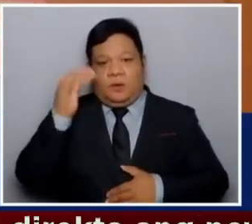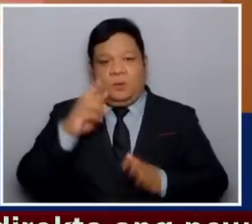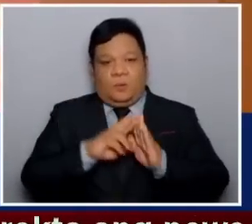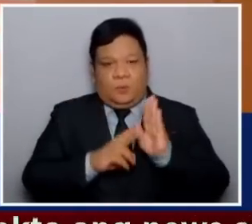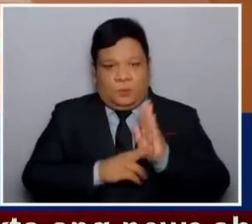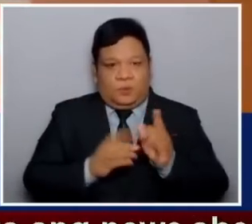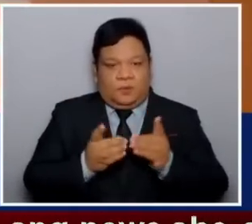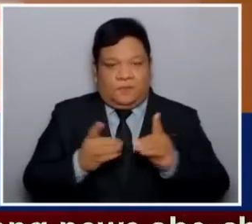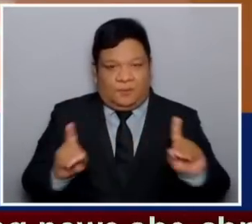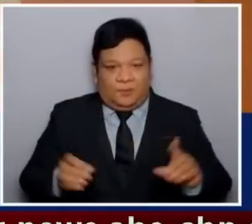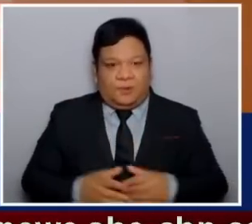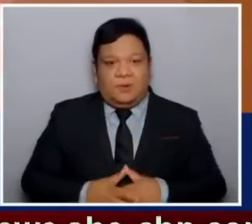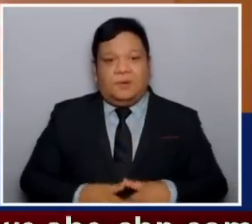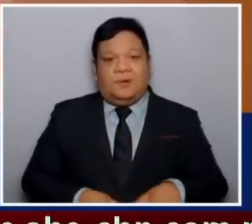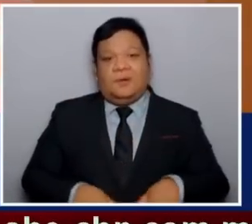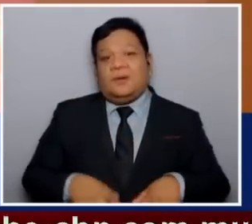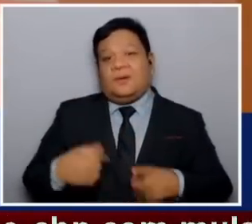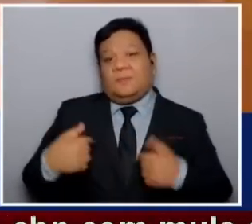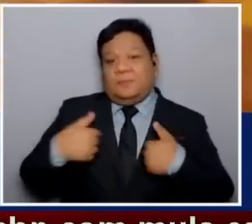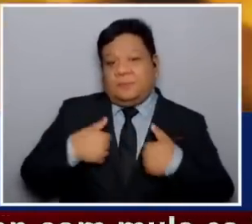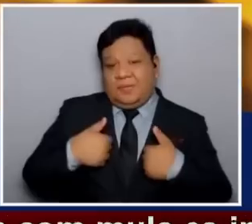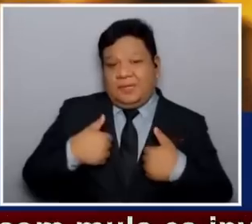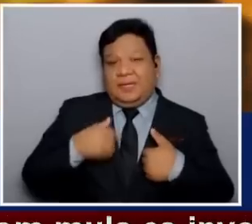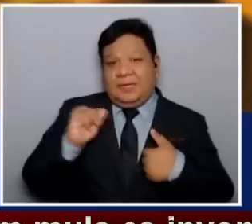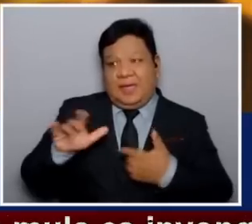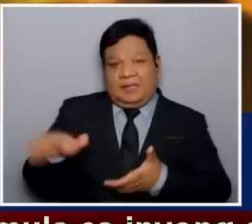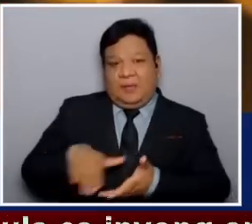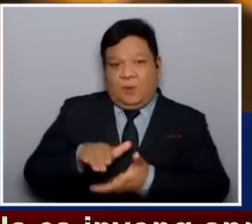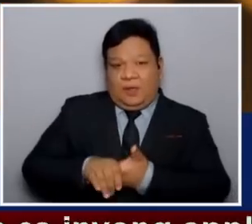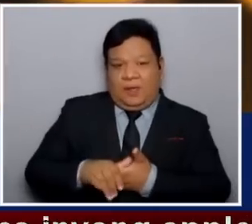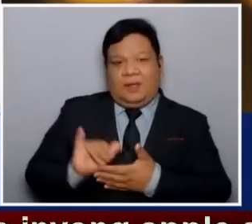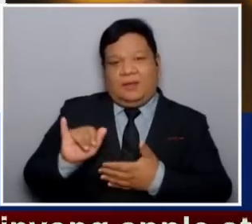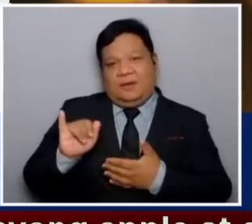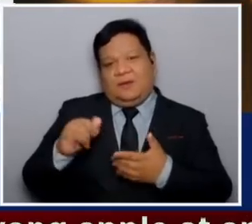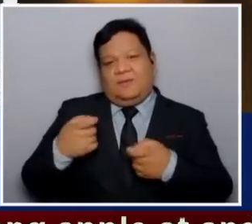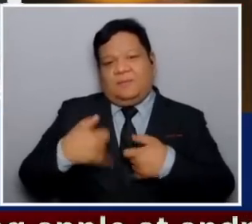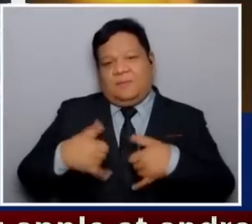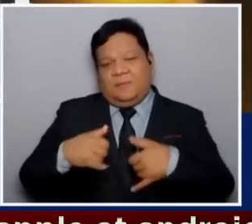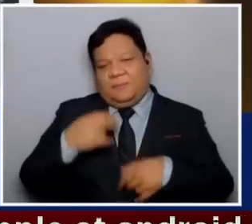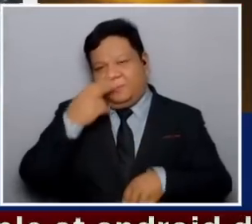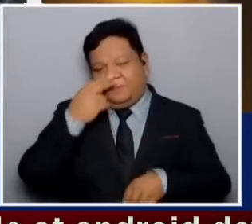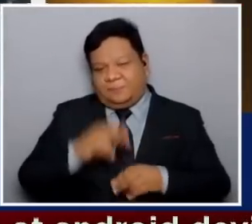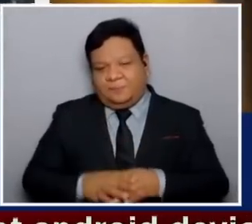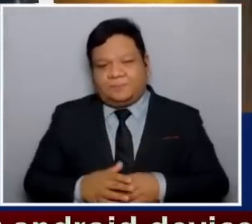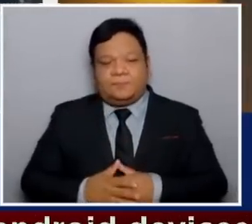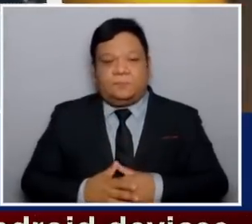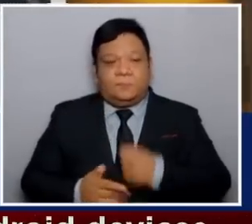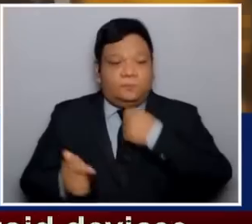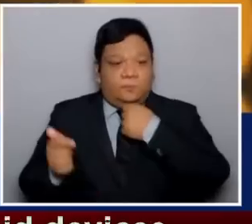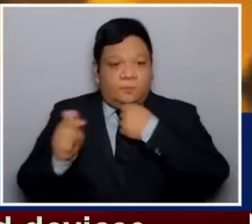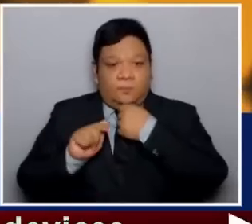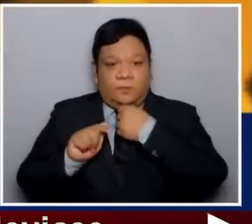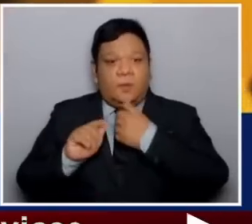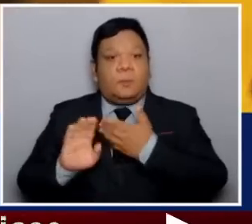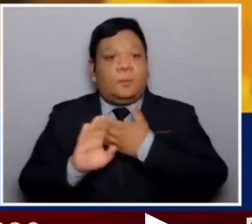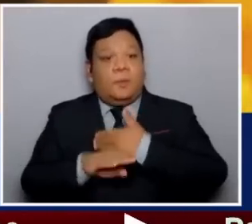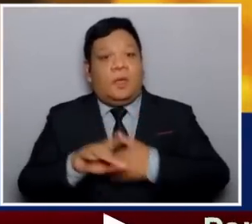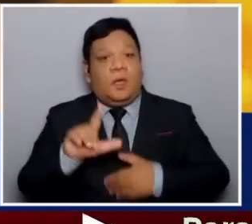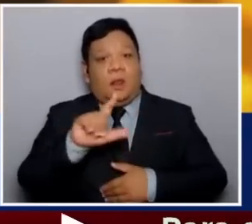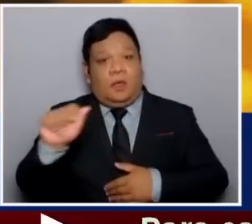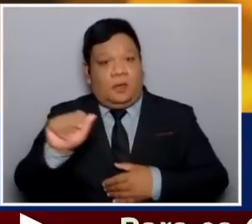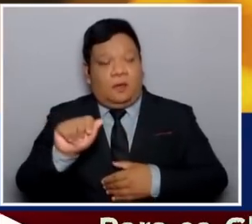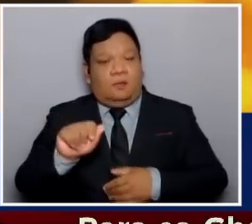So ako yung asawa niya. Pagbalik ni Casey ng Los Angeles, nakapag-bonding sila ng inang si Sharon